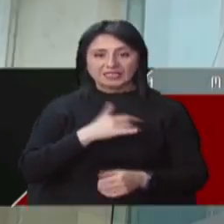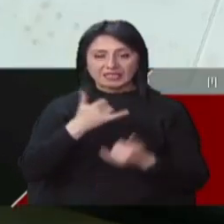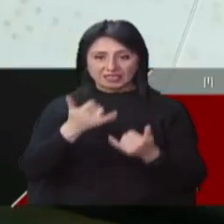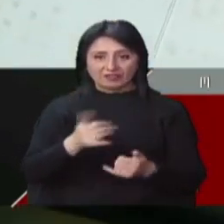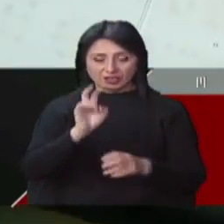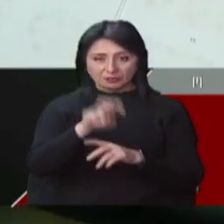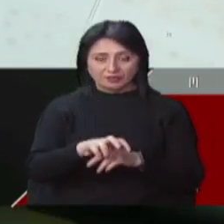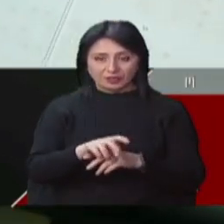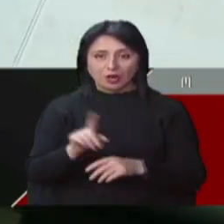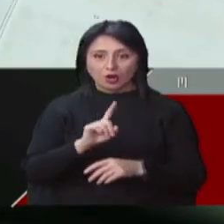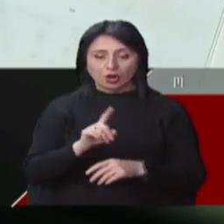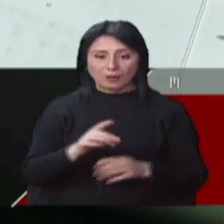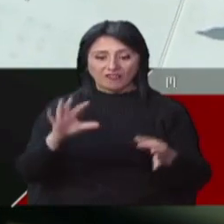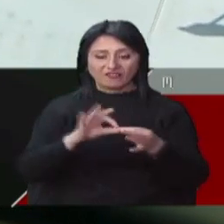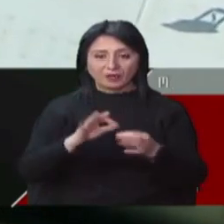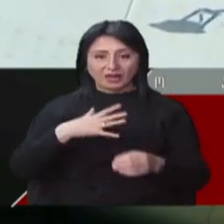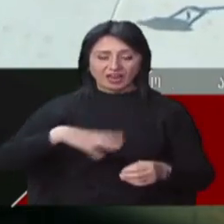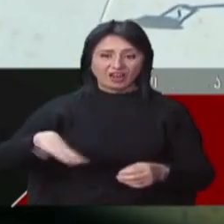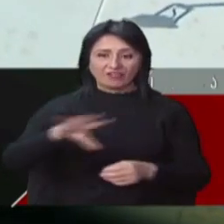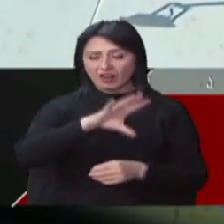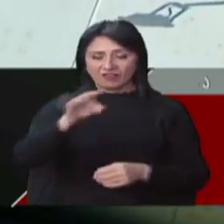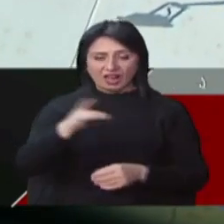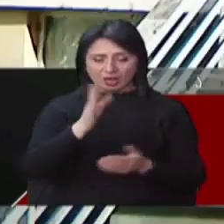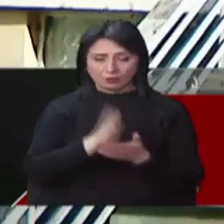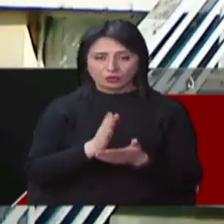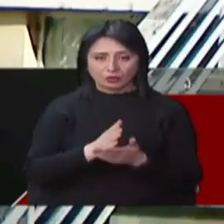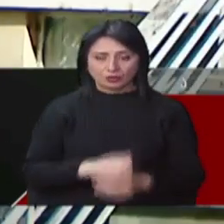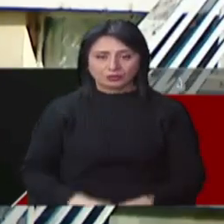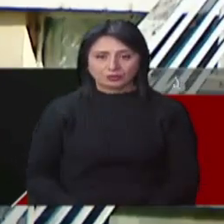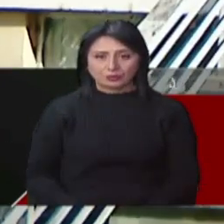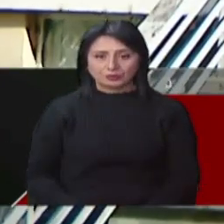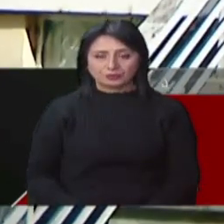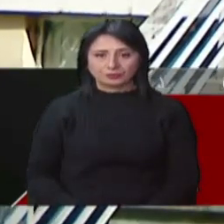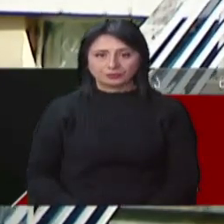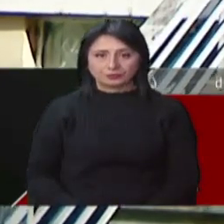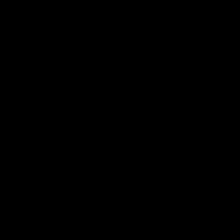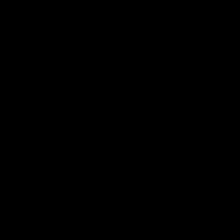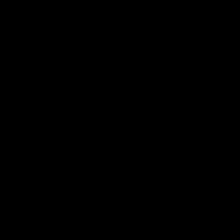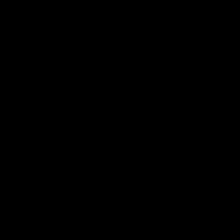ცენტრებს უნდა მიმართონ, რომელთა ფილიალები ქვეყნის ყველა რეგიონშია განთავსებული.